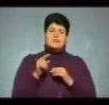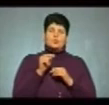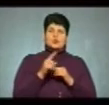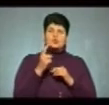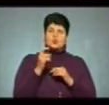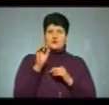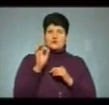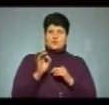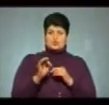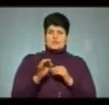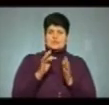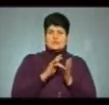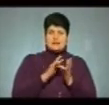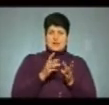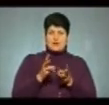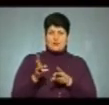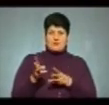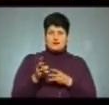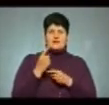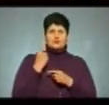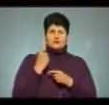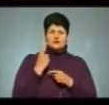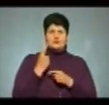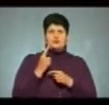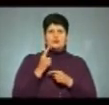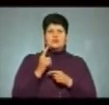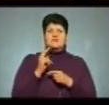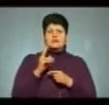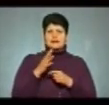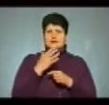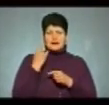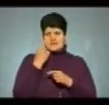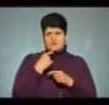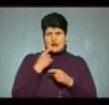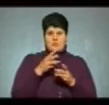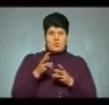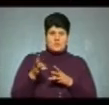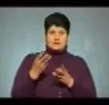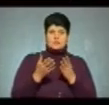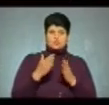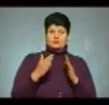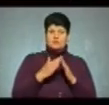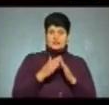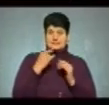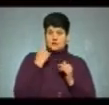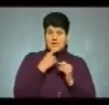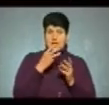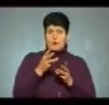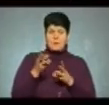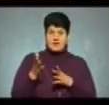100% централізоване опалення. Тобто ні одної квартири немає з індивідуальним опаленням. Якщо будинок з індивідуальним